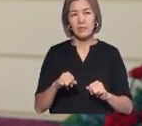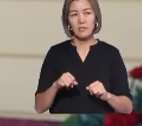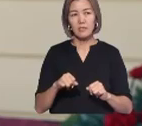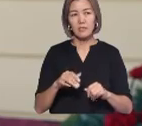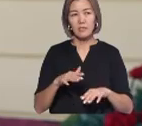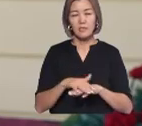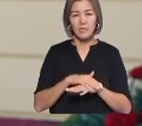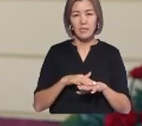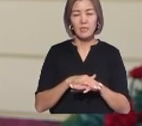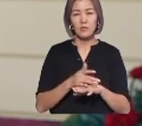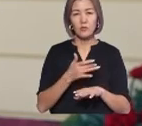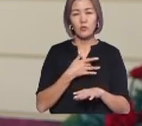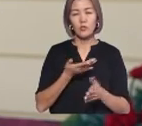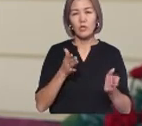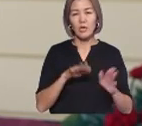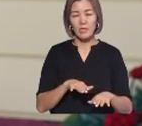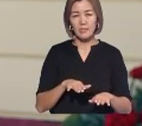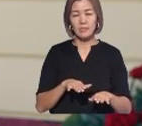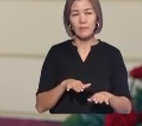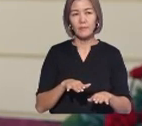елдің жүрегінде қалсын деп,